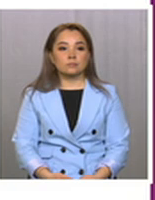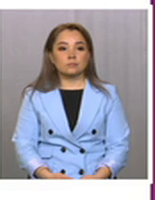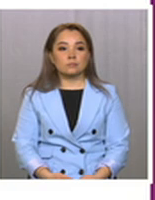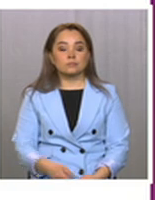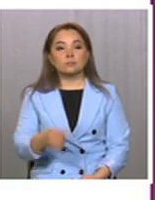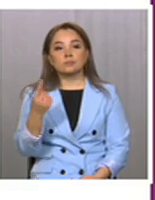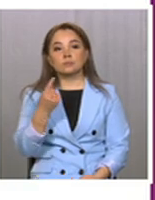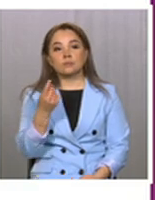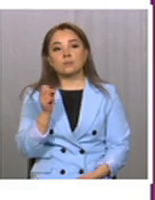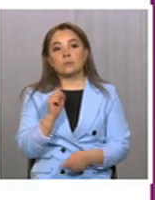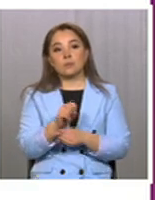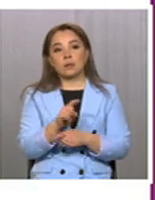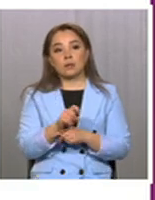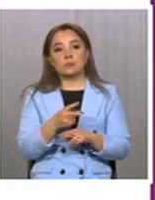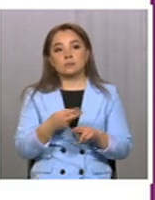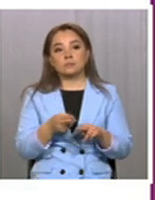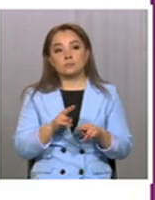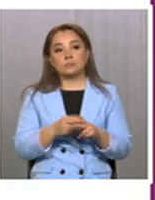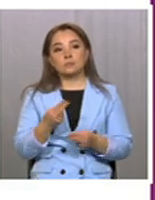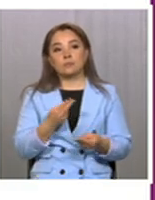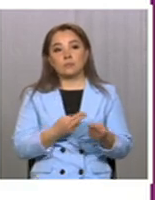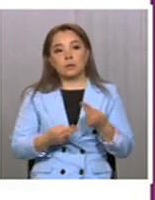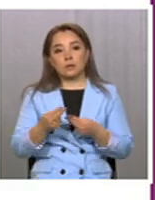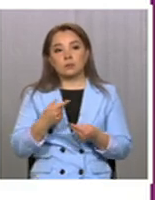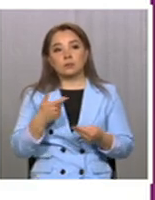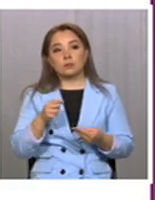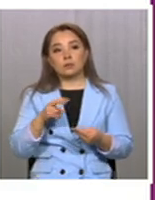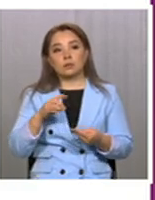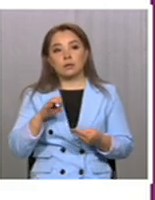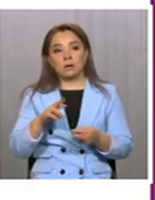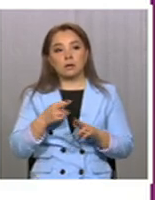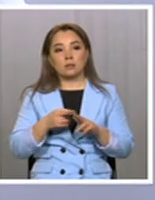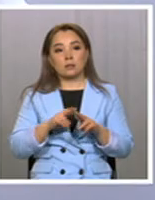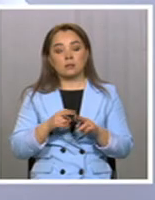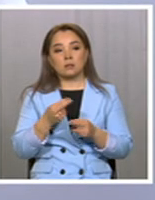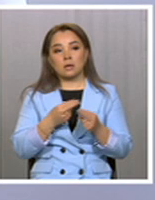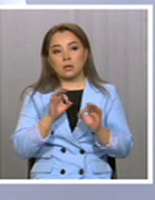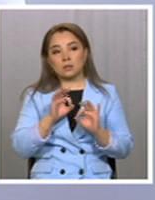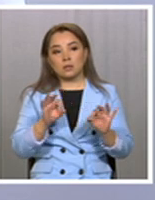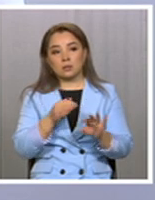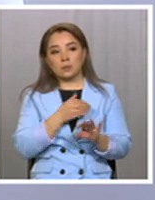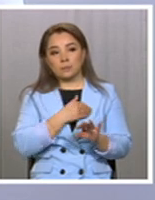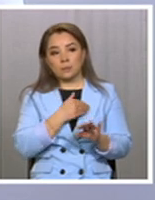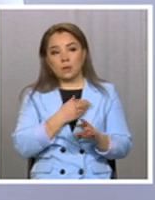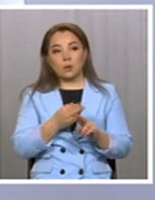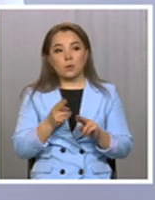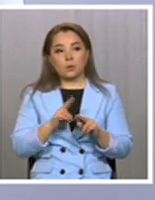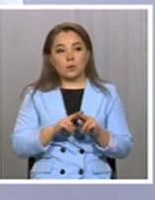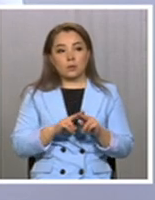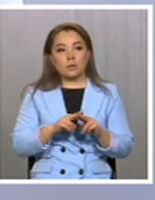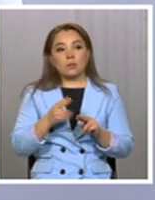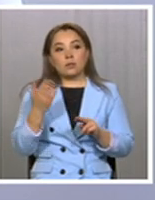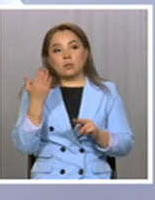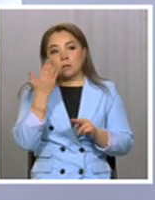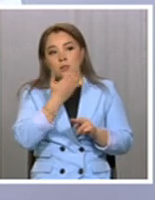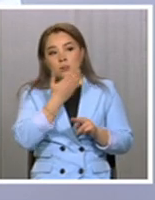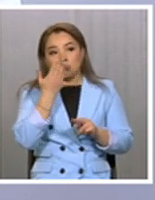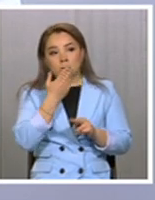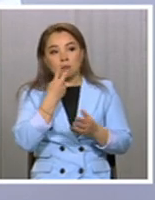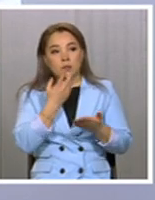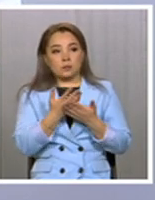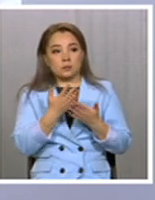Бірінші тапсырма сурет галереясы деп аталады. Яғни экрандағы көрсетілген